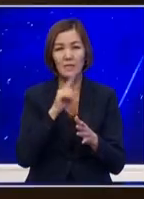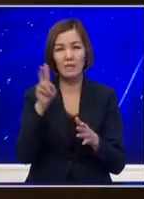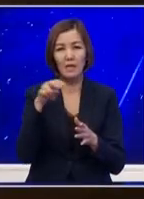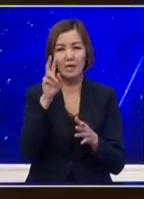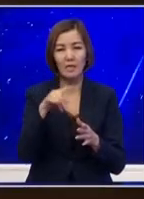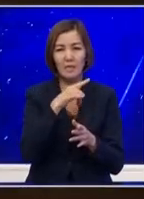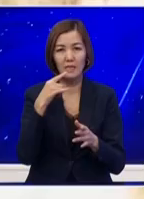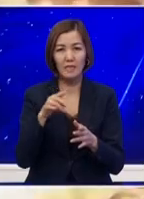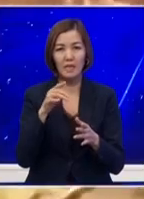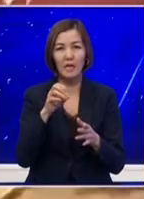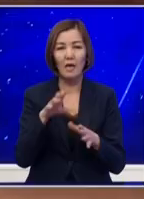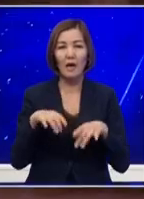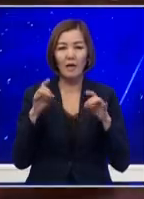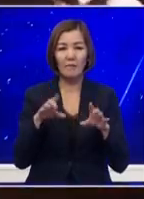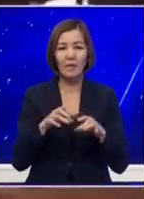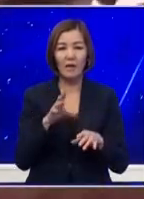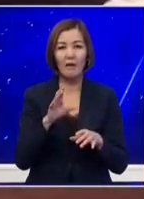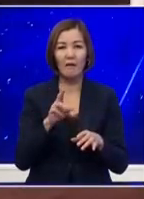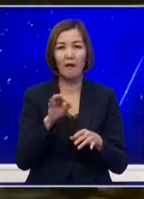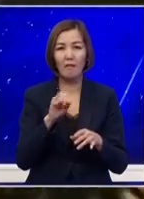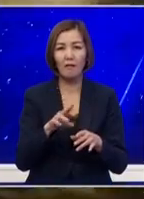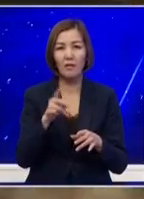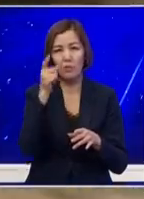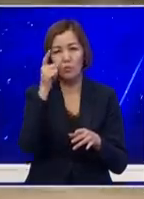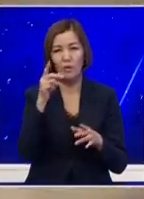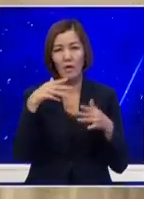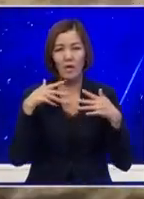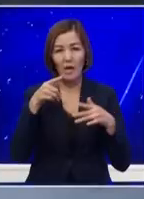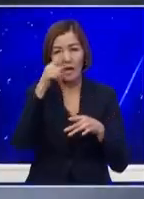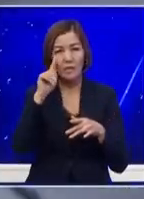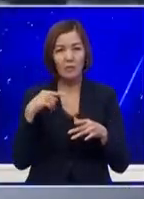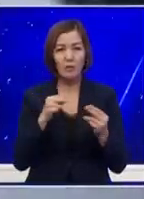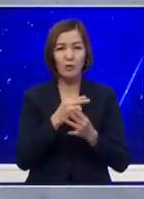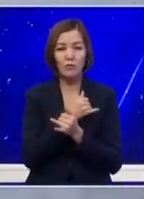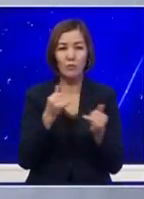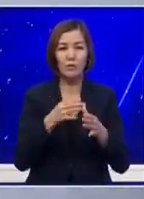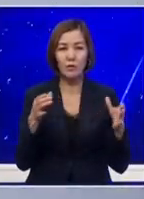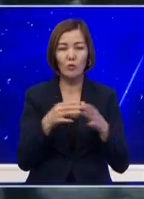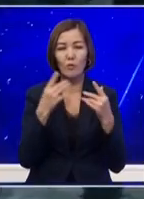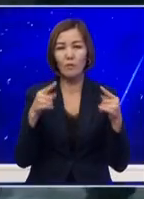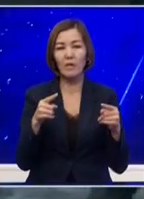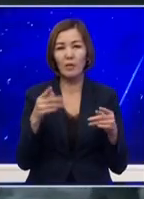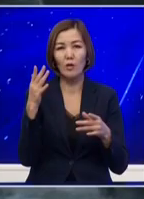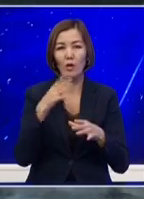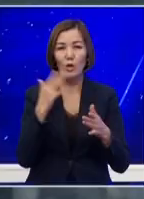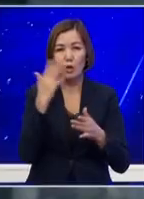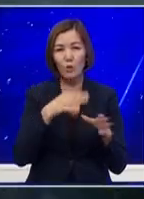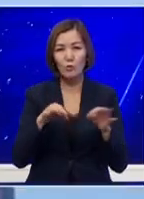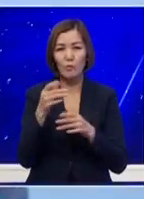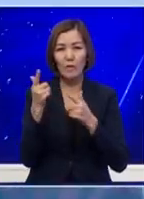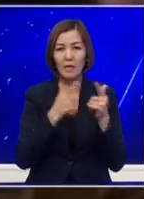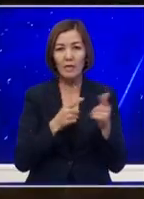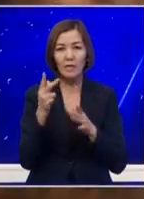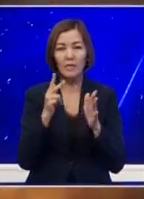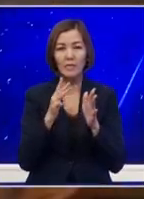Қырғызстан, Ресей, Австралия, Канада, Түркия мен Әзербайжанда жұмыс істейді. Құрамында түрлі киножобаларға арнайы дайындалған 86 каскадер бар.